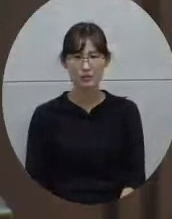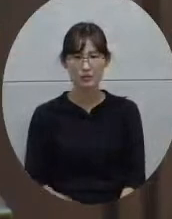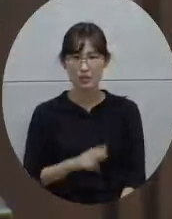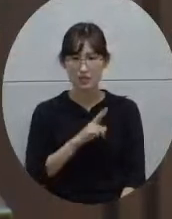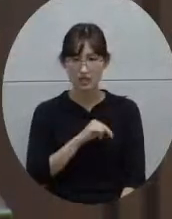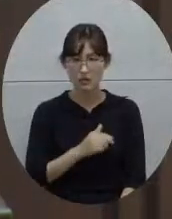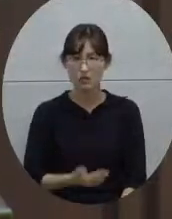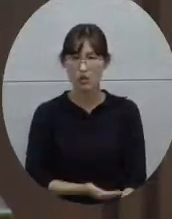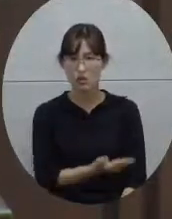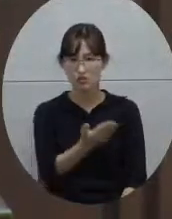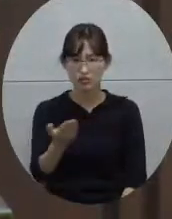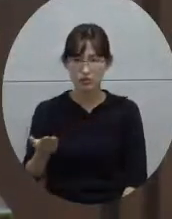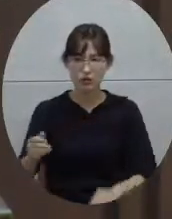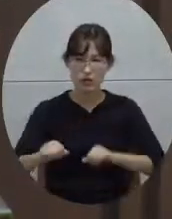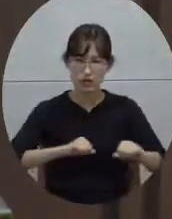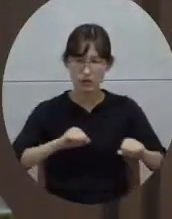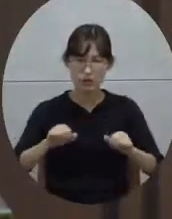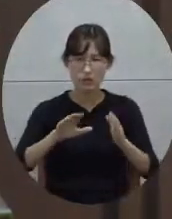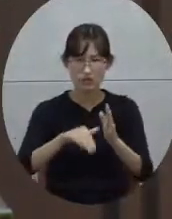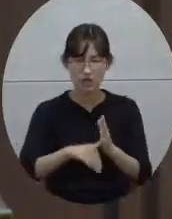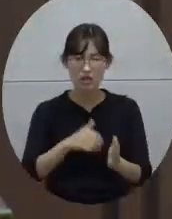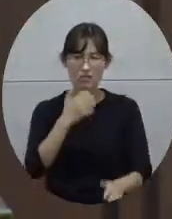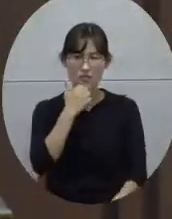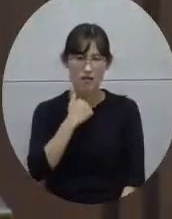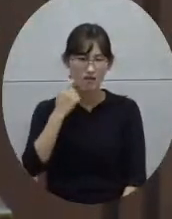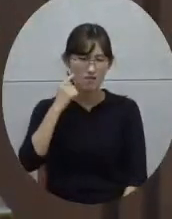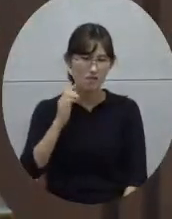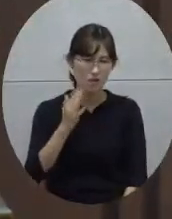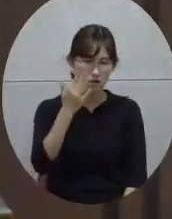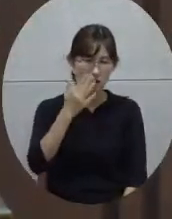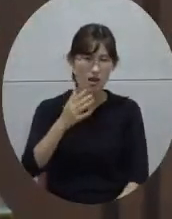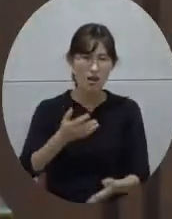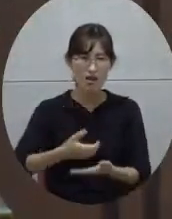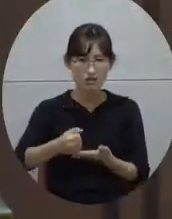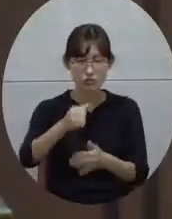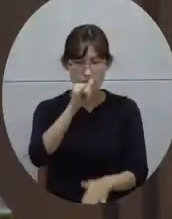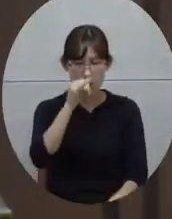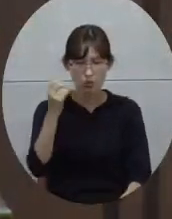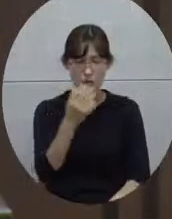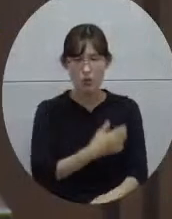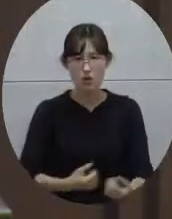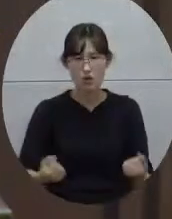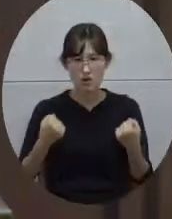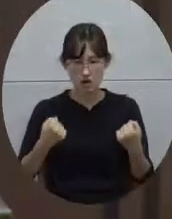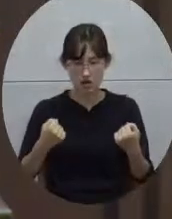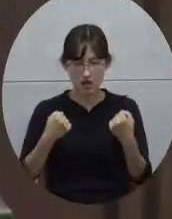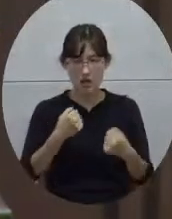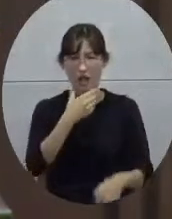의정활동에 보람과 영광이 함께하며 항상 건강과 행복이